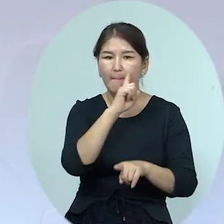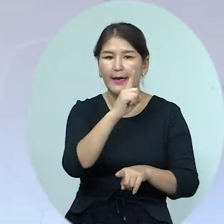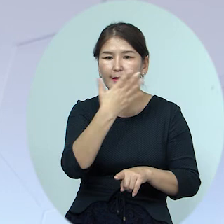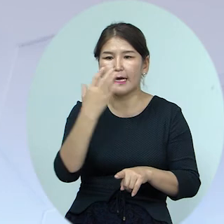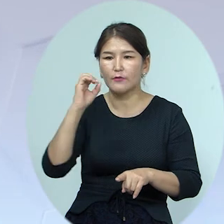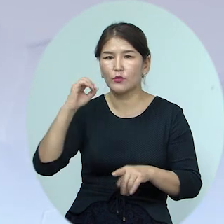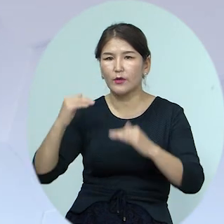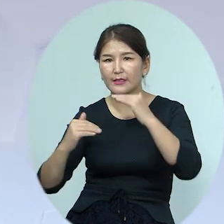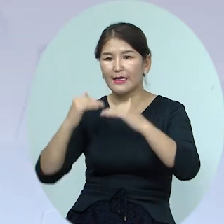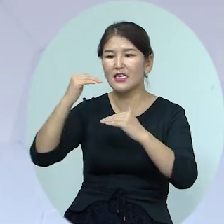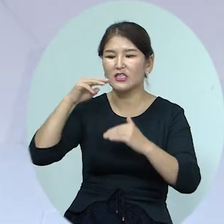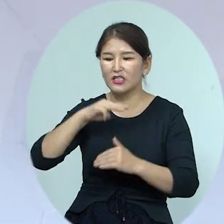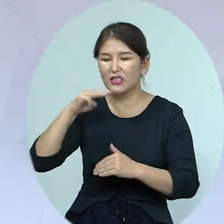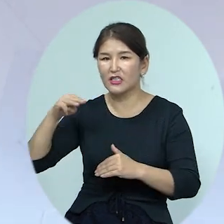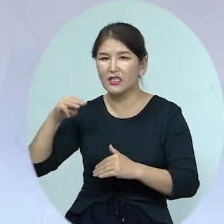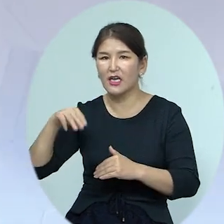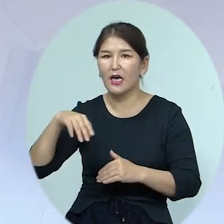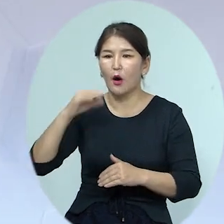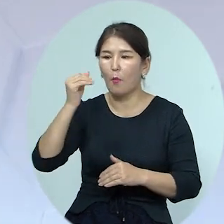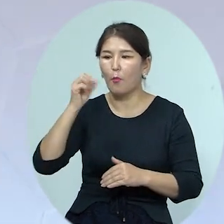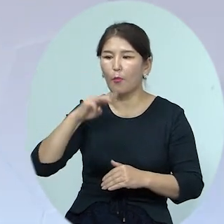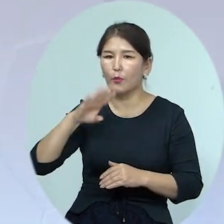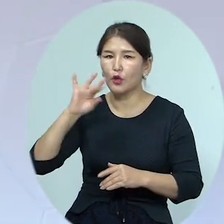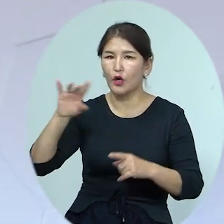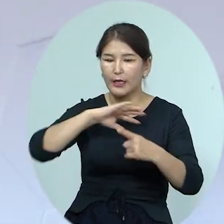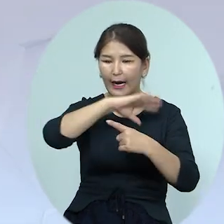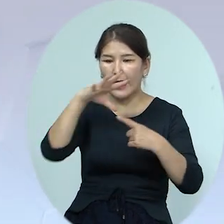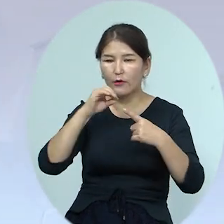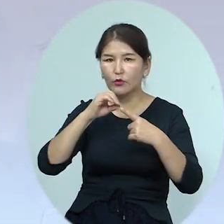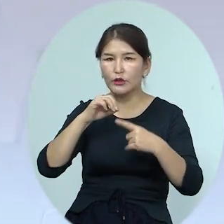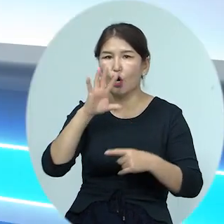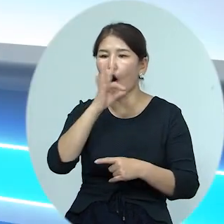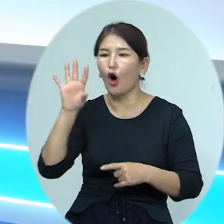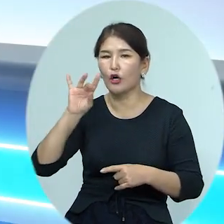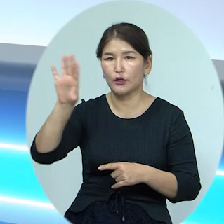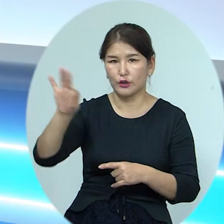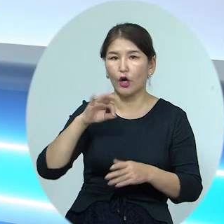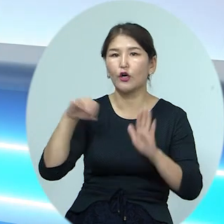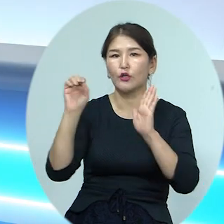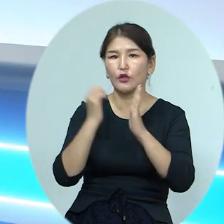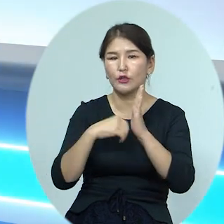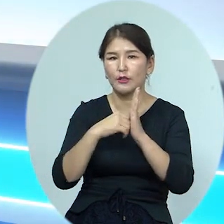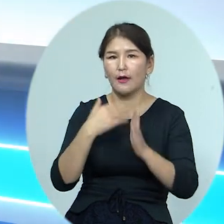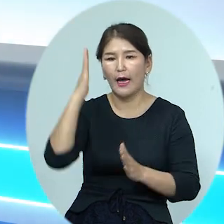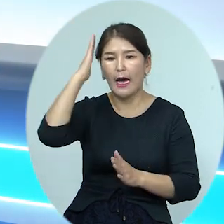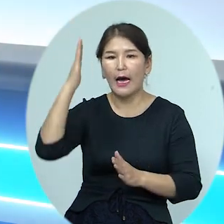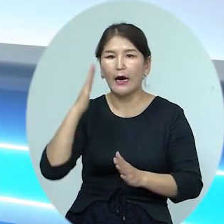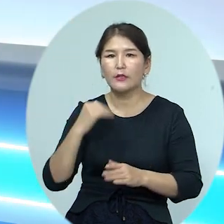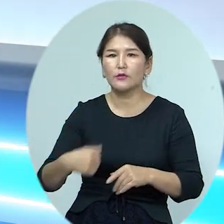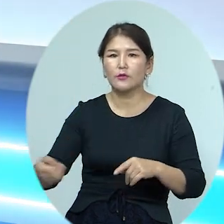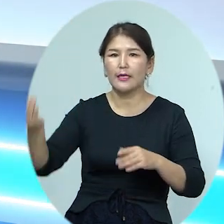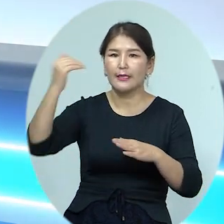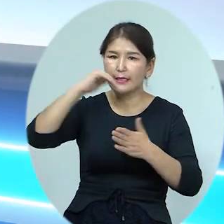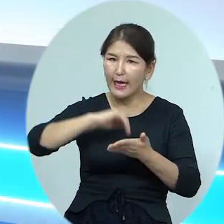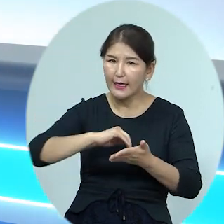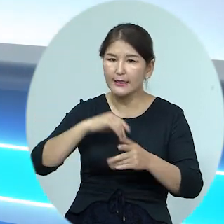1500 орчим ppm-тэй фторыг агуулсан шүдний ог хэрэглэх хэрэгтэй. За эцэг эхчүүдтэй дахин зөвлөж